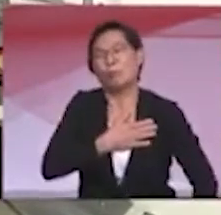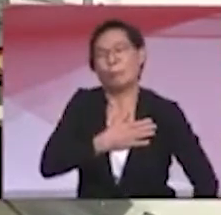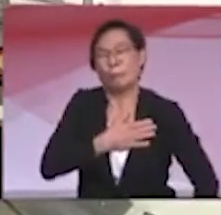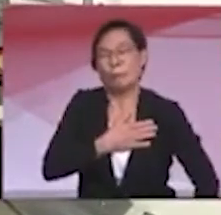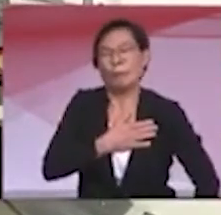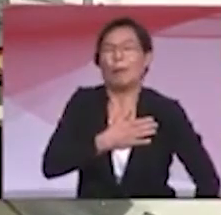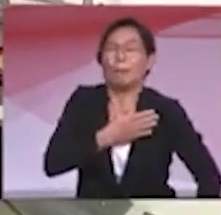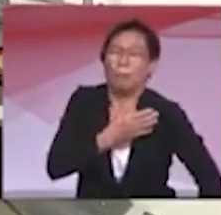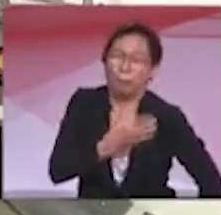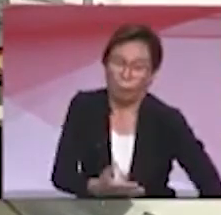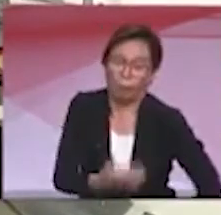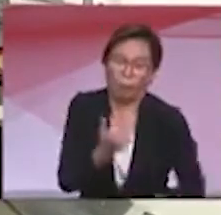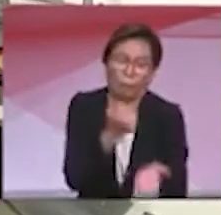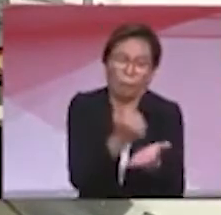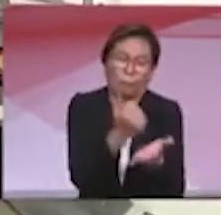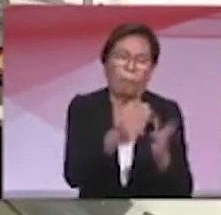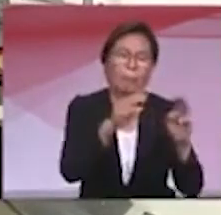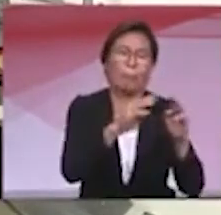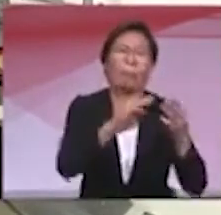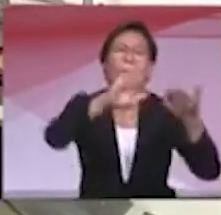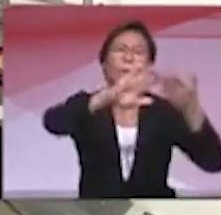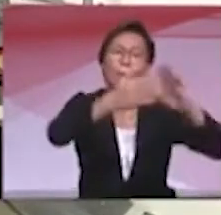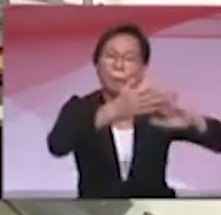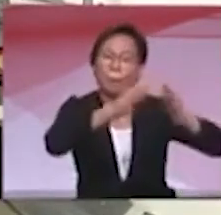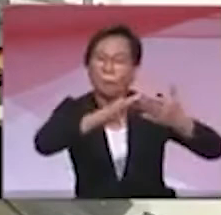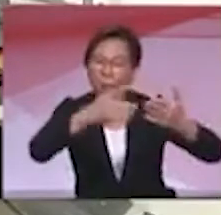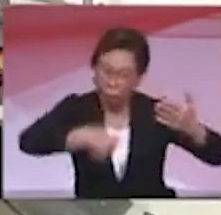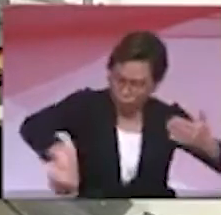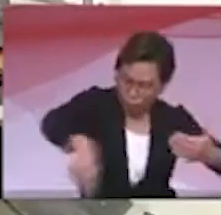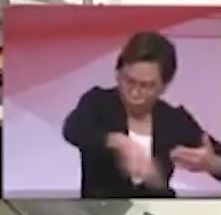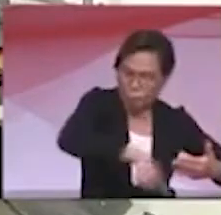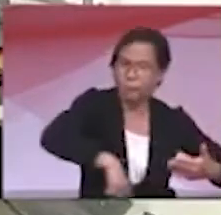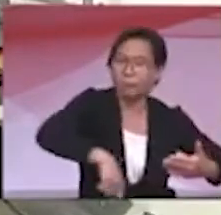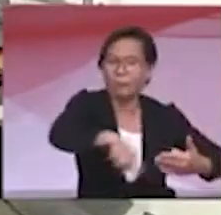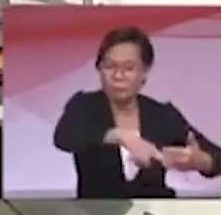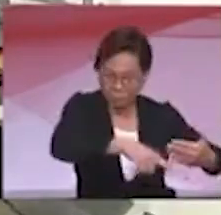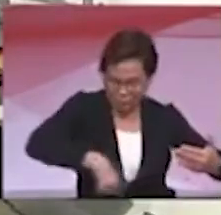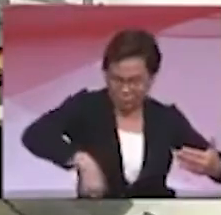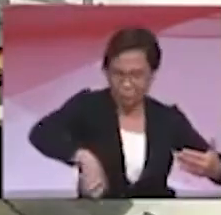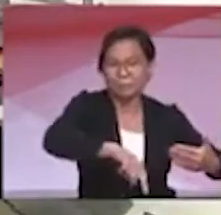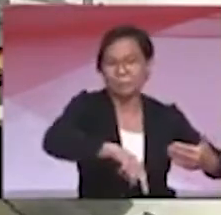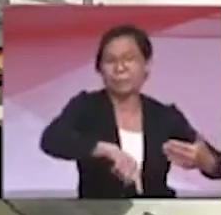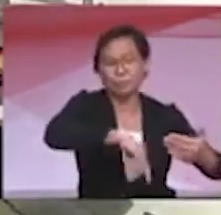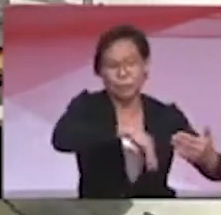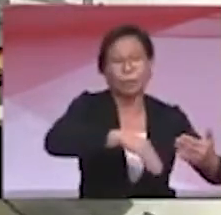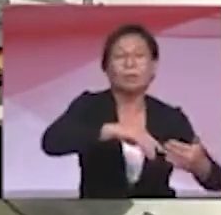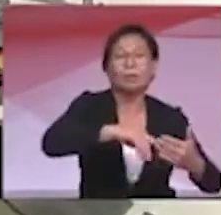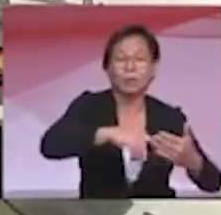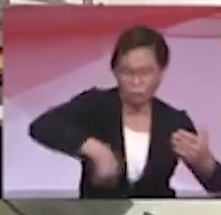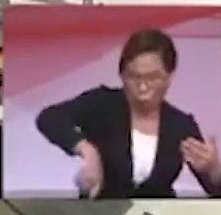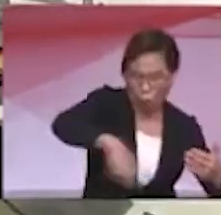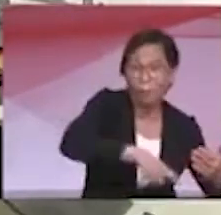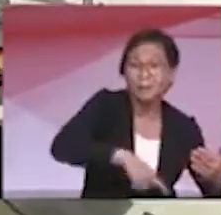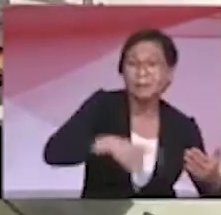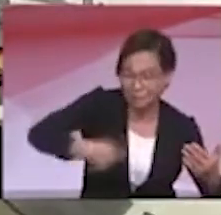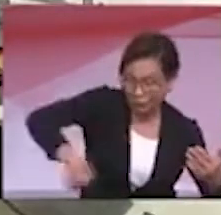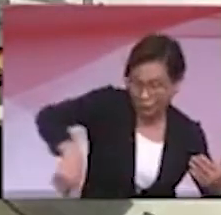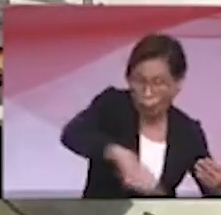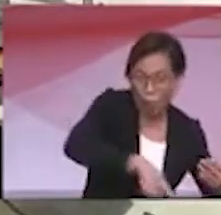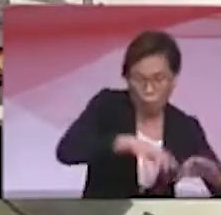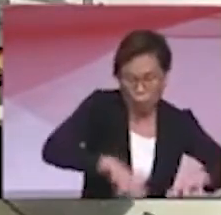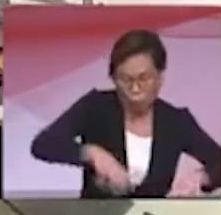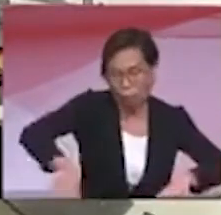membantu masyarakat di sekitar di sekitar kawasan-kawasan di seluruh negeri Sabah ini, ya, di kawasan-kawasan mana